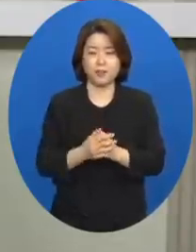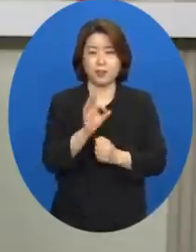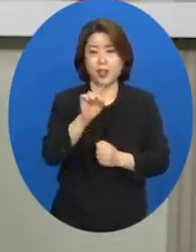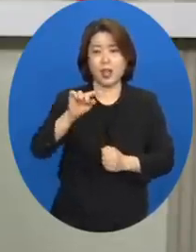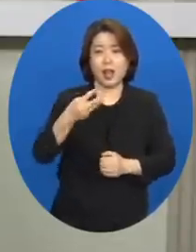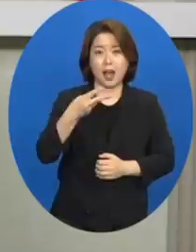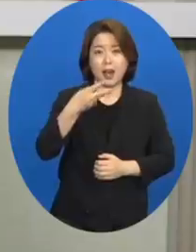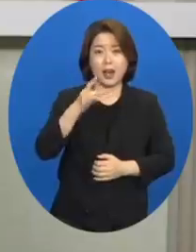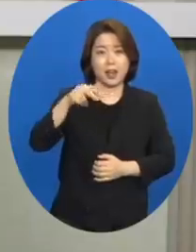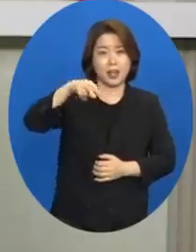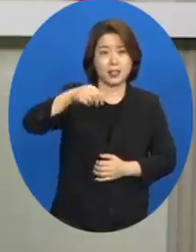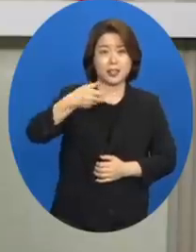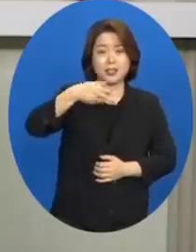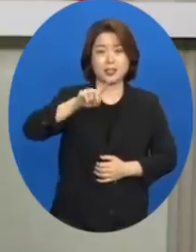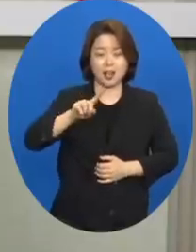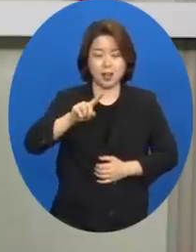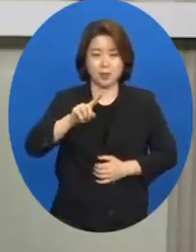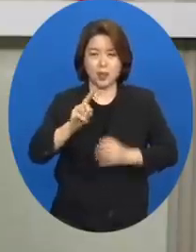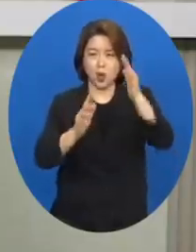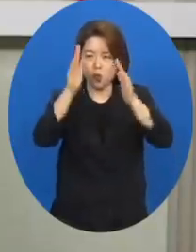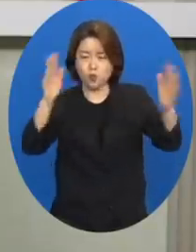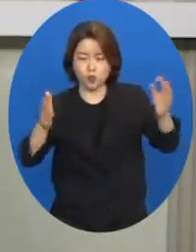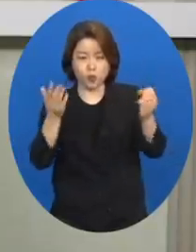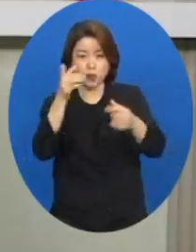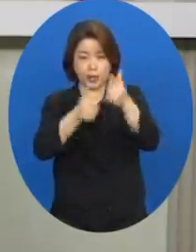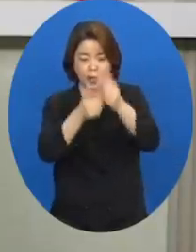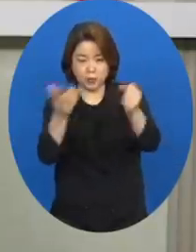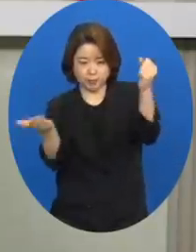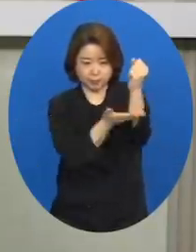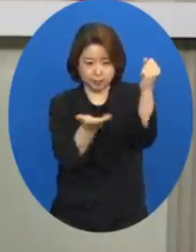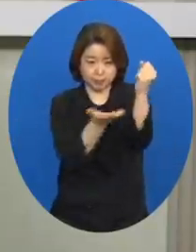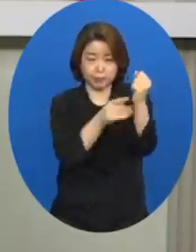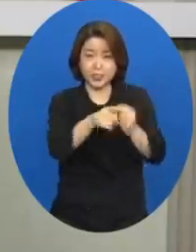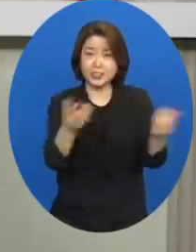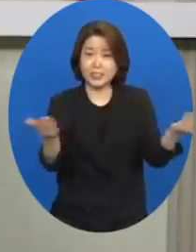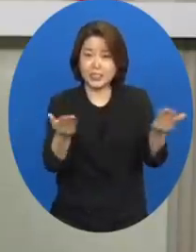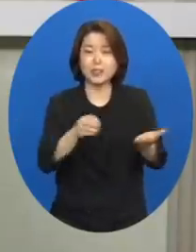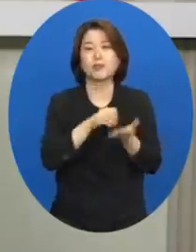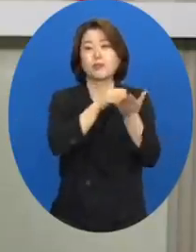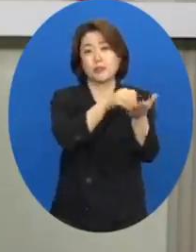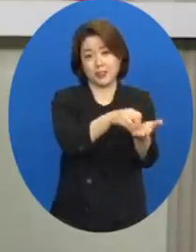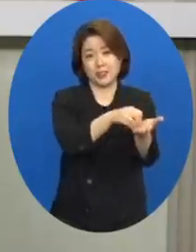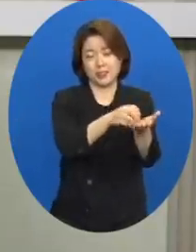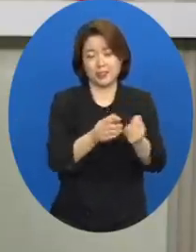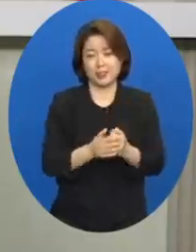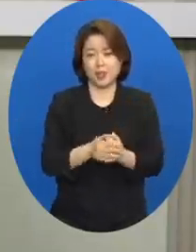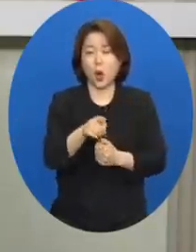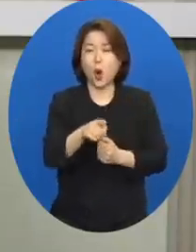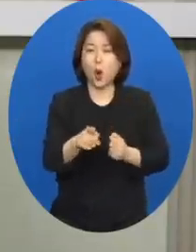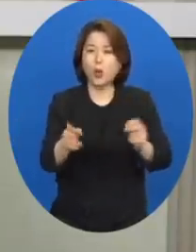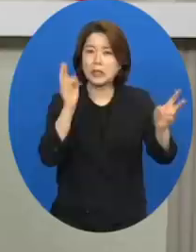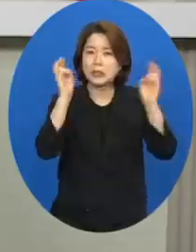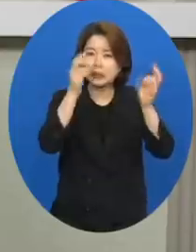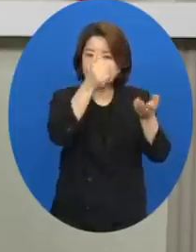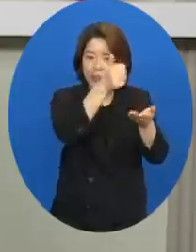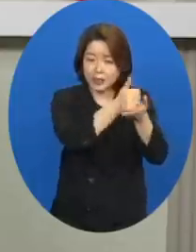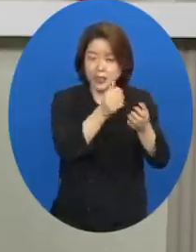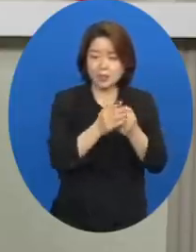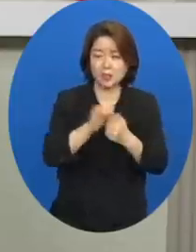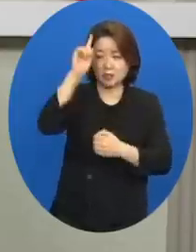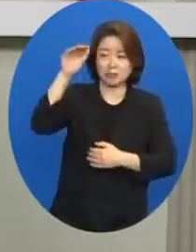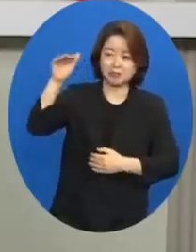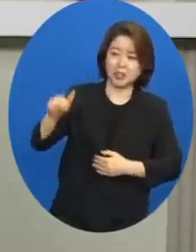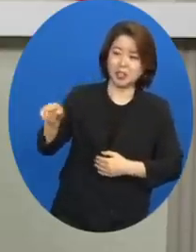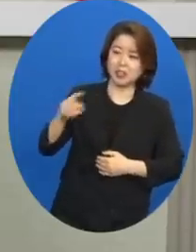벌 목장의 취직을 하게 됩니다 그 볼 목장 의 사장이 아주 키가 작으니